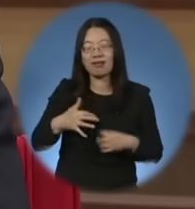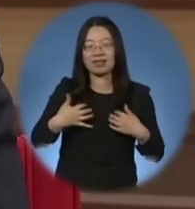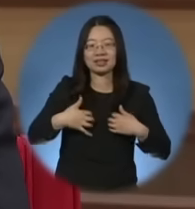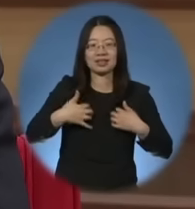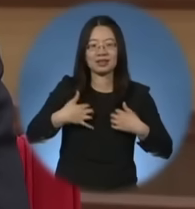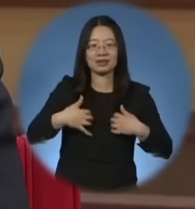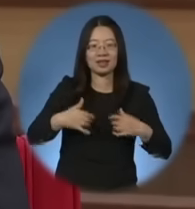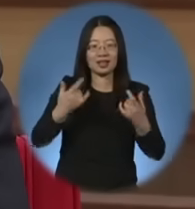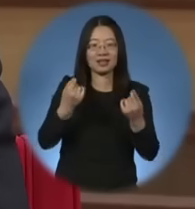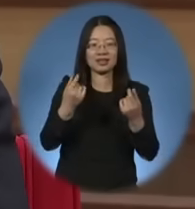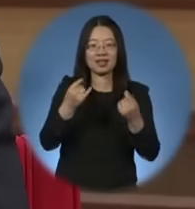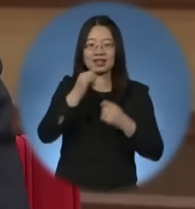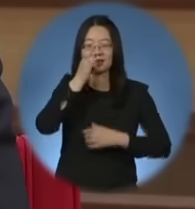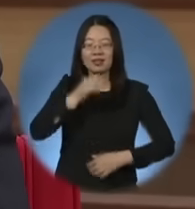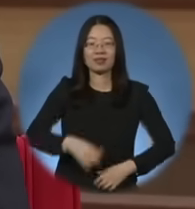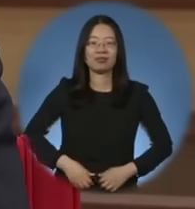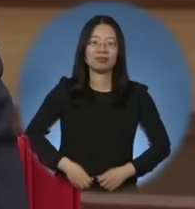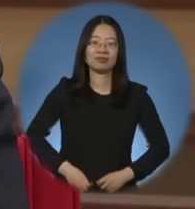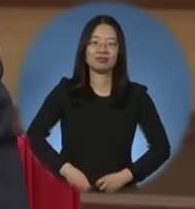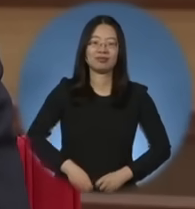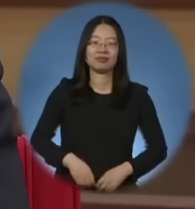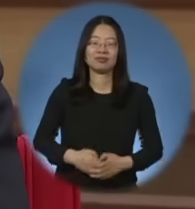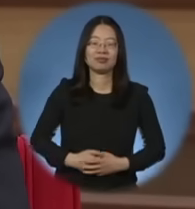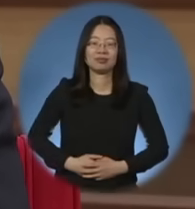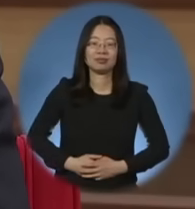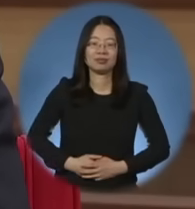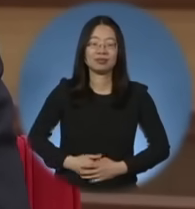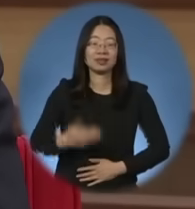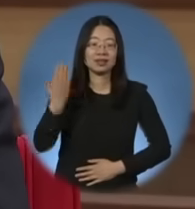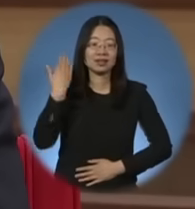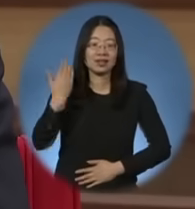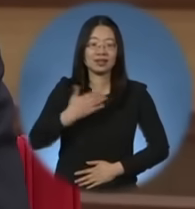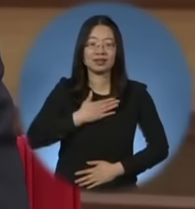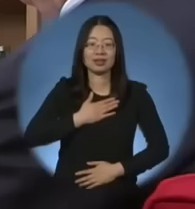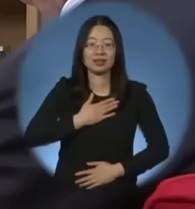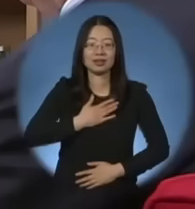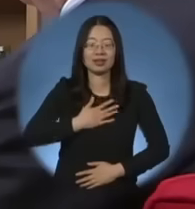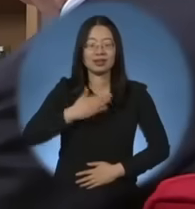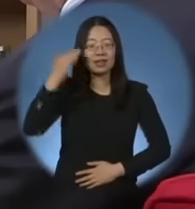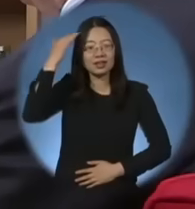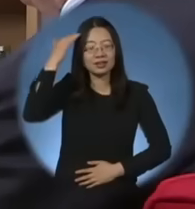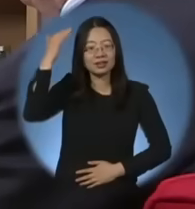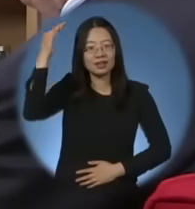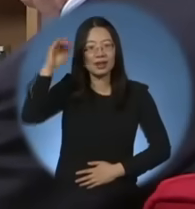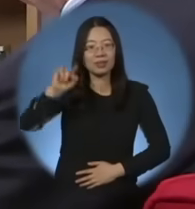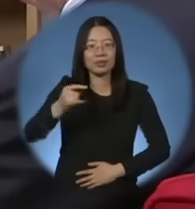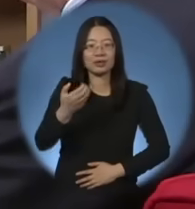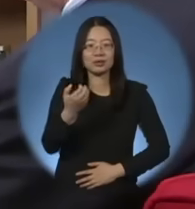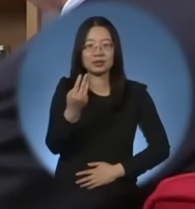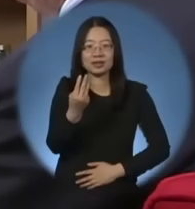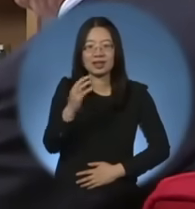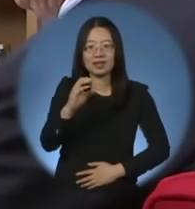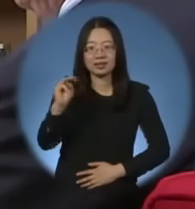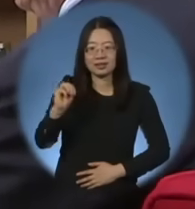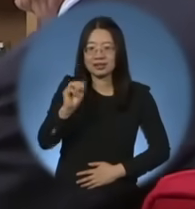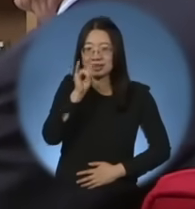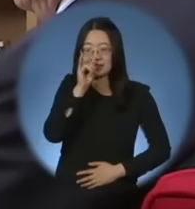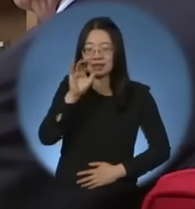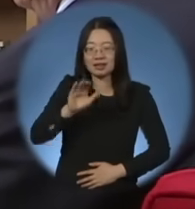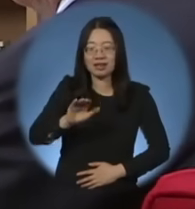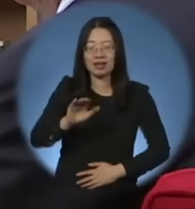좀 재미가 그런 재미 이는 일이 좀 많았었어요 그때는 내가 기가 저 193인데